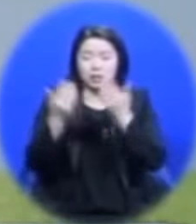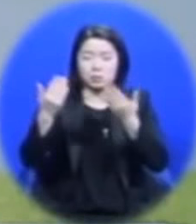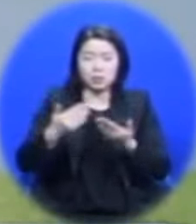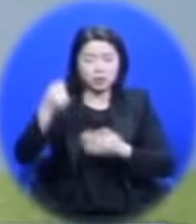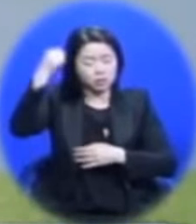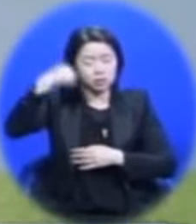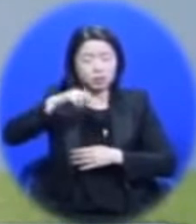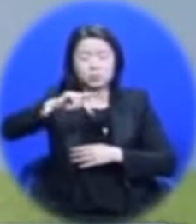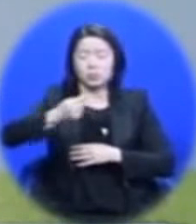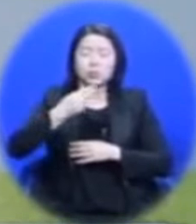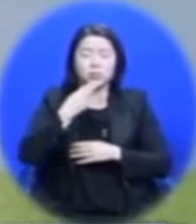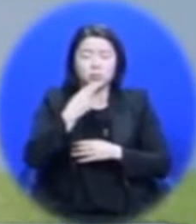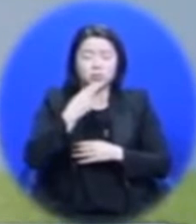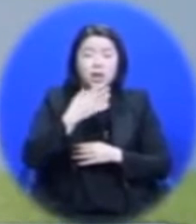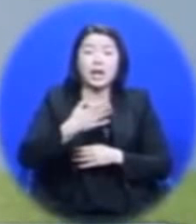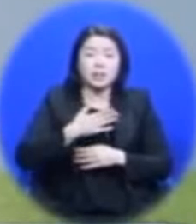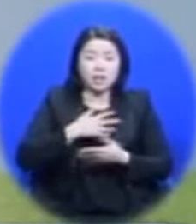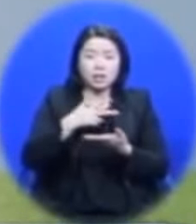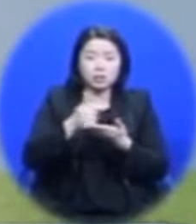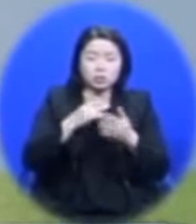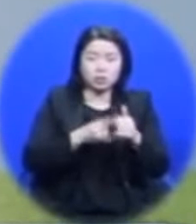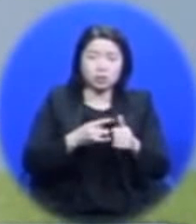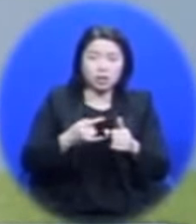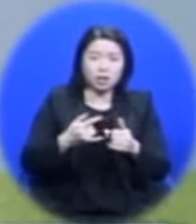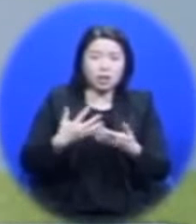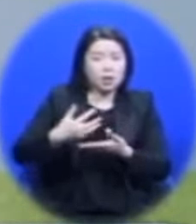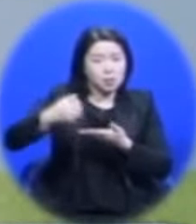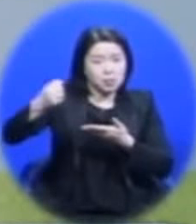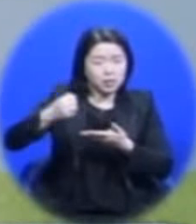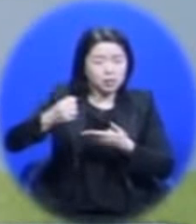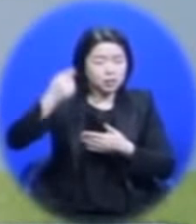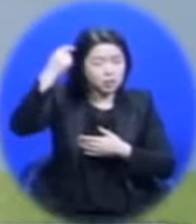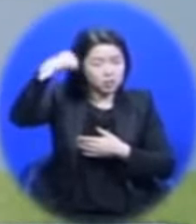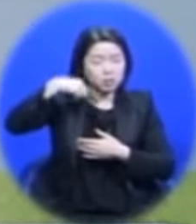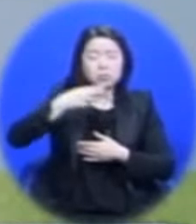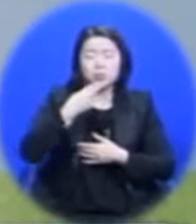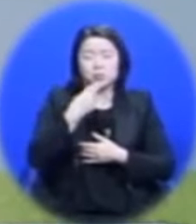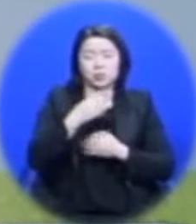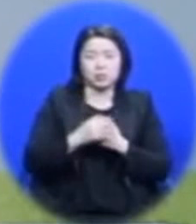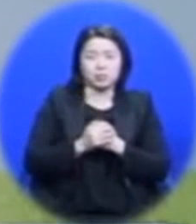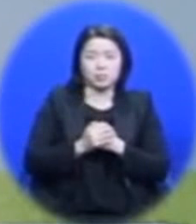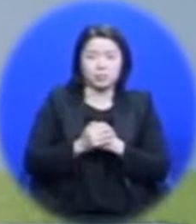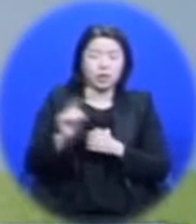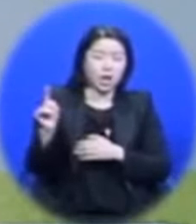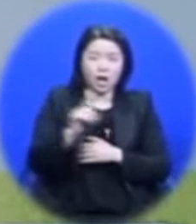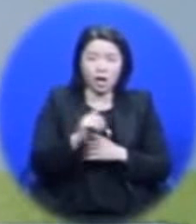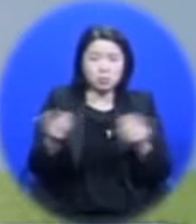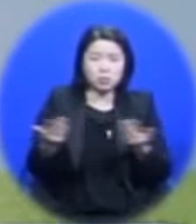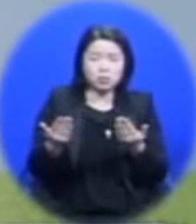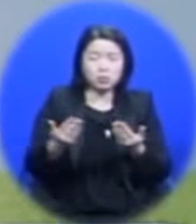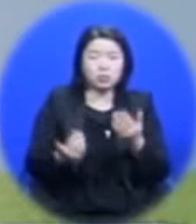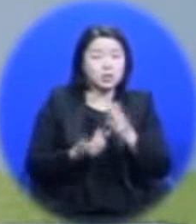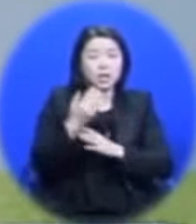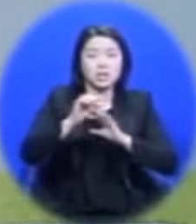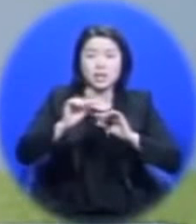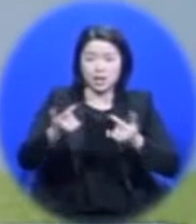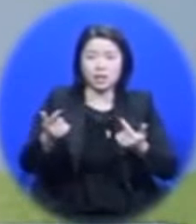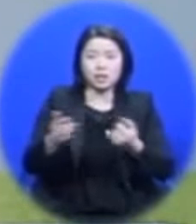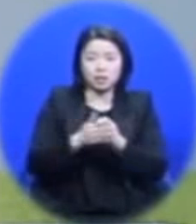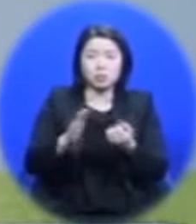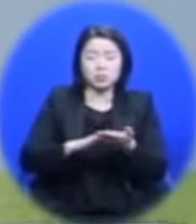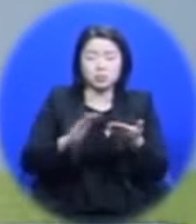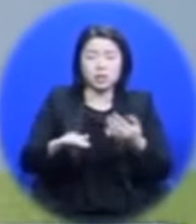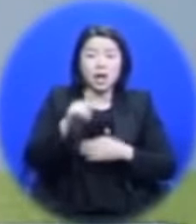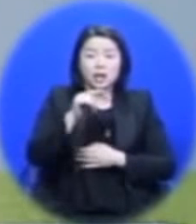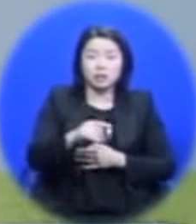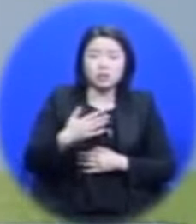느낌도 없었습니다. 내가 주님께 받아들여졌다고 생각되지 않았습니다. 아무 일도 일어나지 않았거든요.